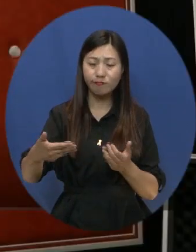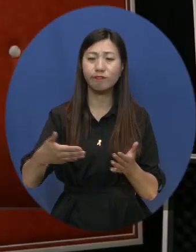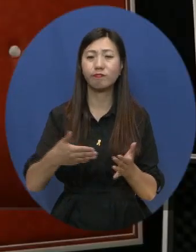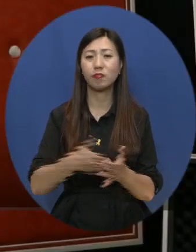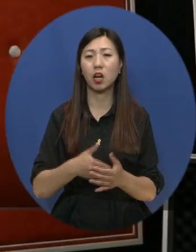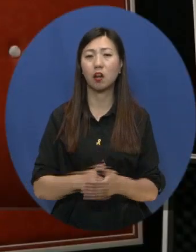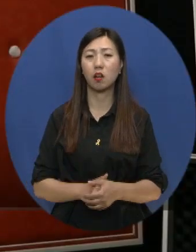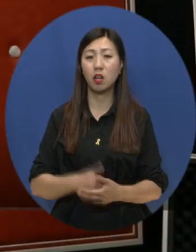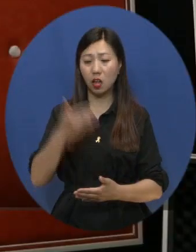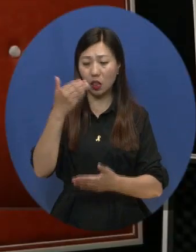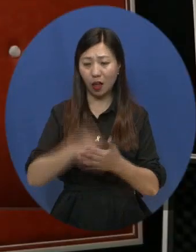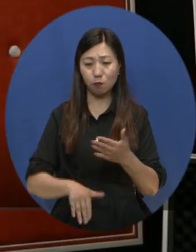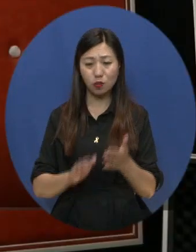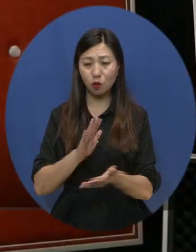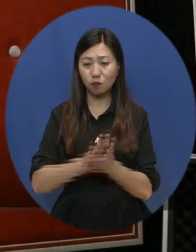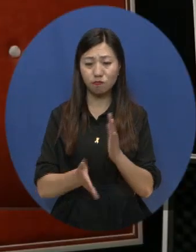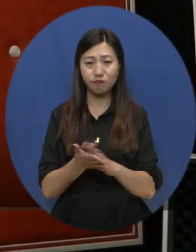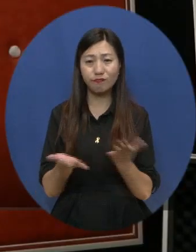아무것도 남지 않았는데